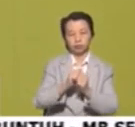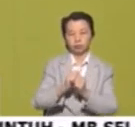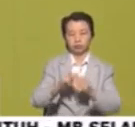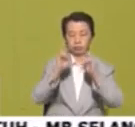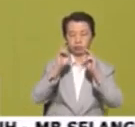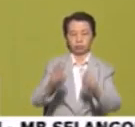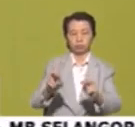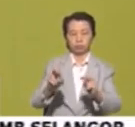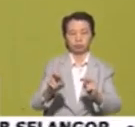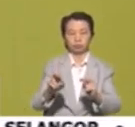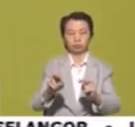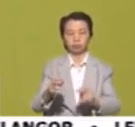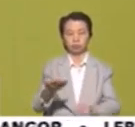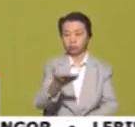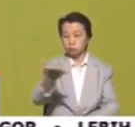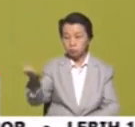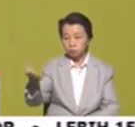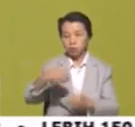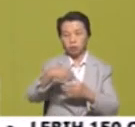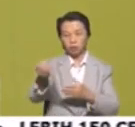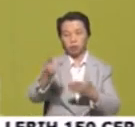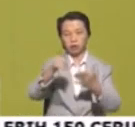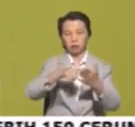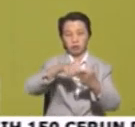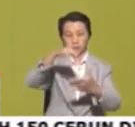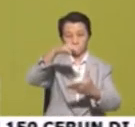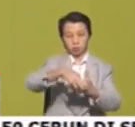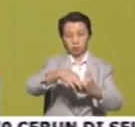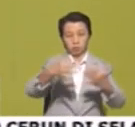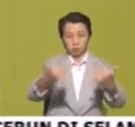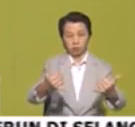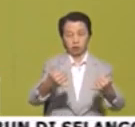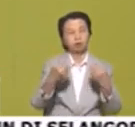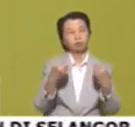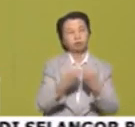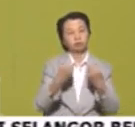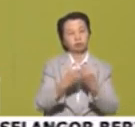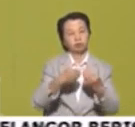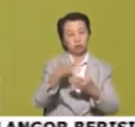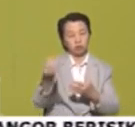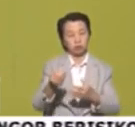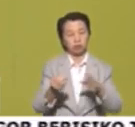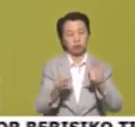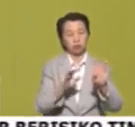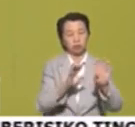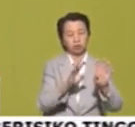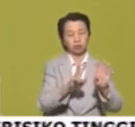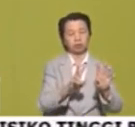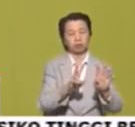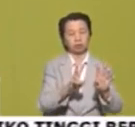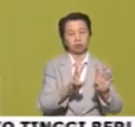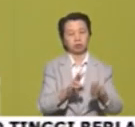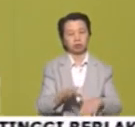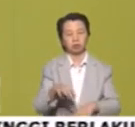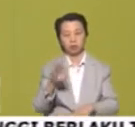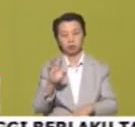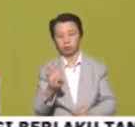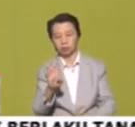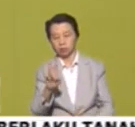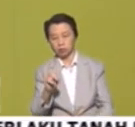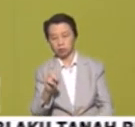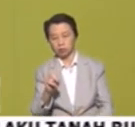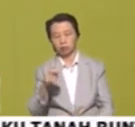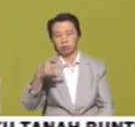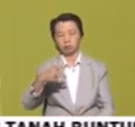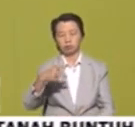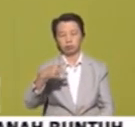menyaksikan mereka yang keluar mengundi pada hari ini dan jumlah keseluruhannya di N42 menyaksikan empat penjuru BN